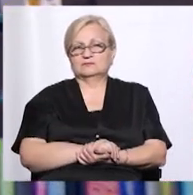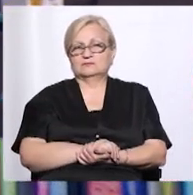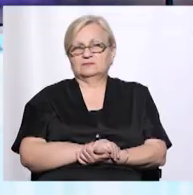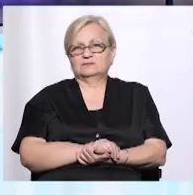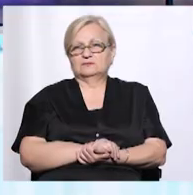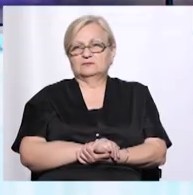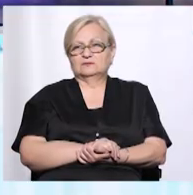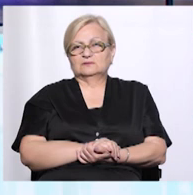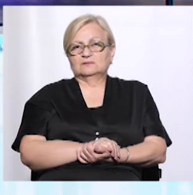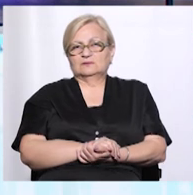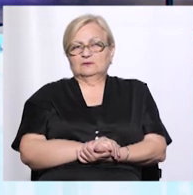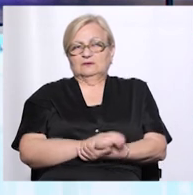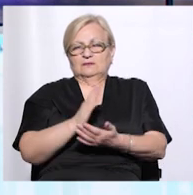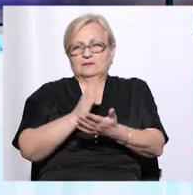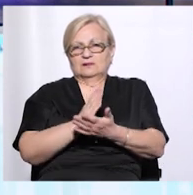ბედის, არ ვიცი რა,